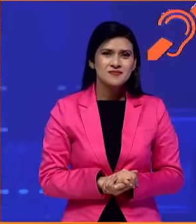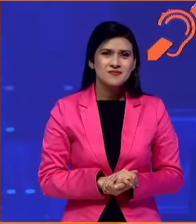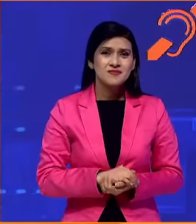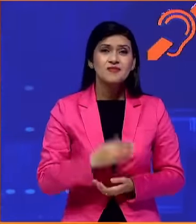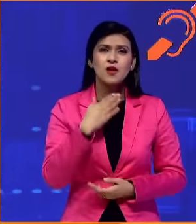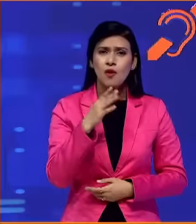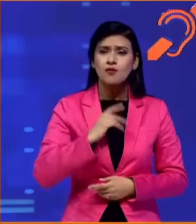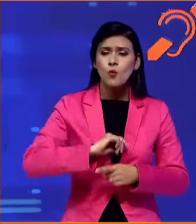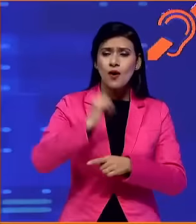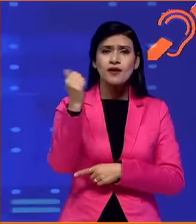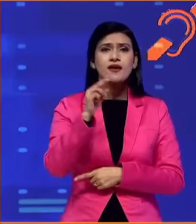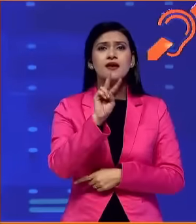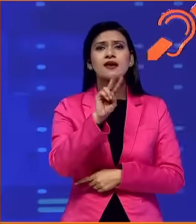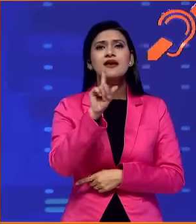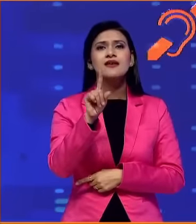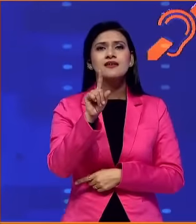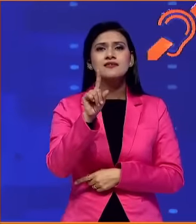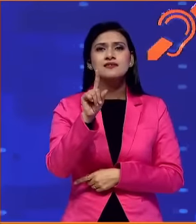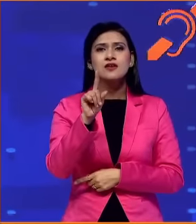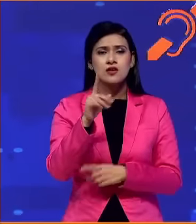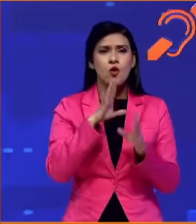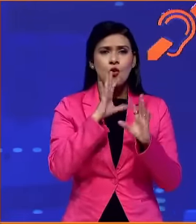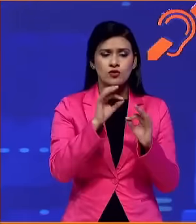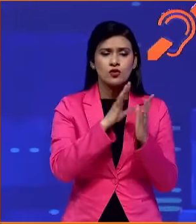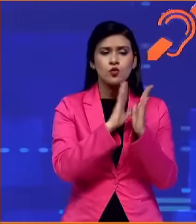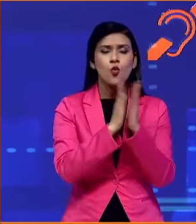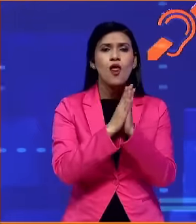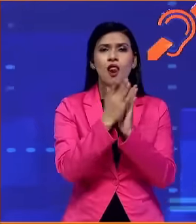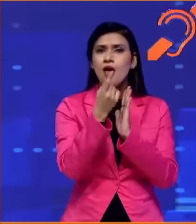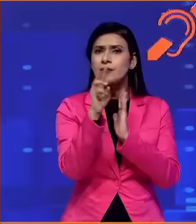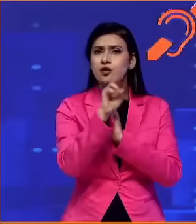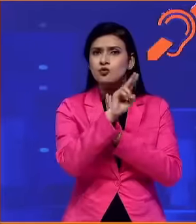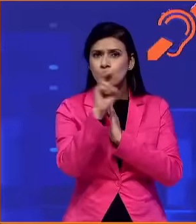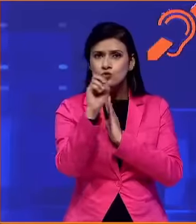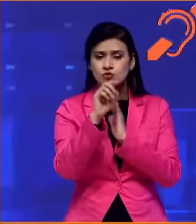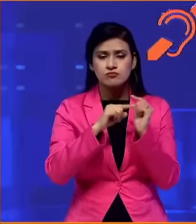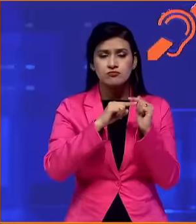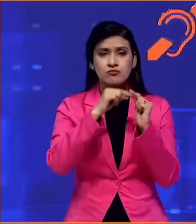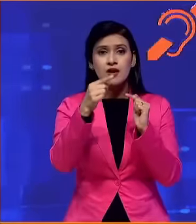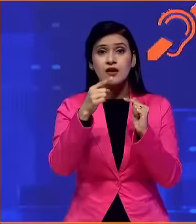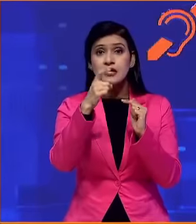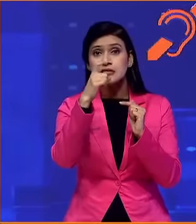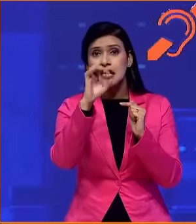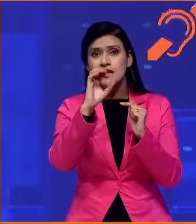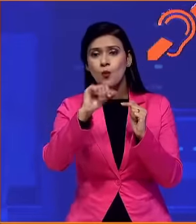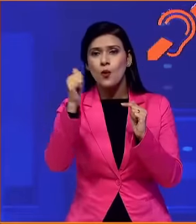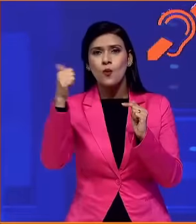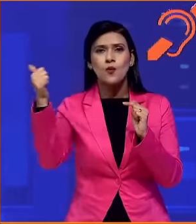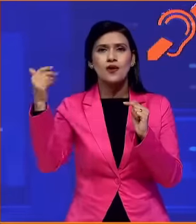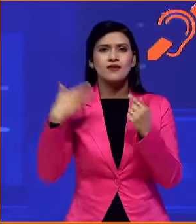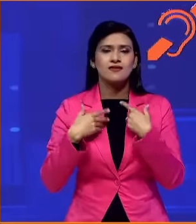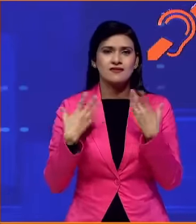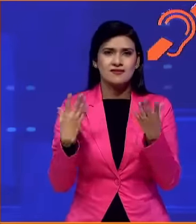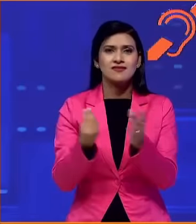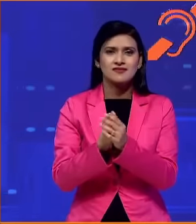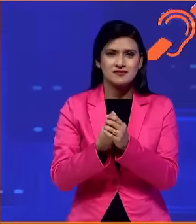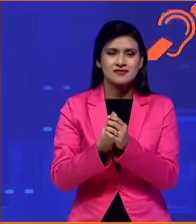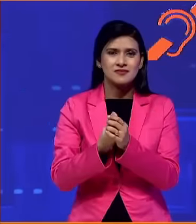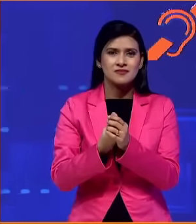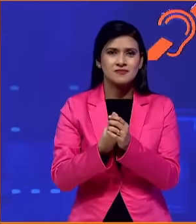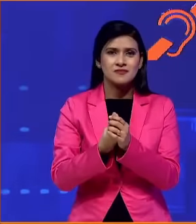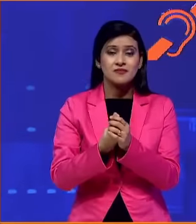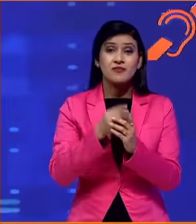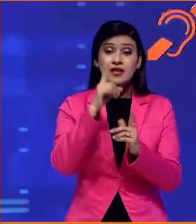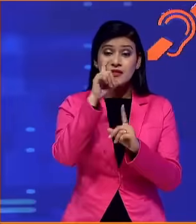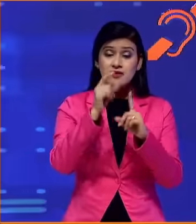मेंसेकेवल21सीटेंजीतीथीं।हमने इसे21से100तकपहुंचाया,और5सालतकऐसाकिया जबलोगकहतेथेकिउनकेपासबहुमतहै।